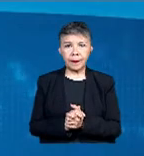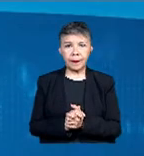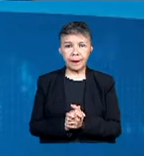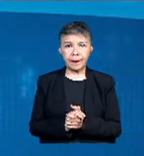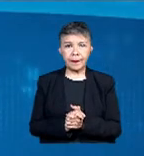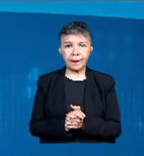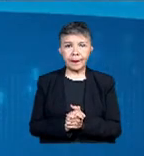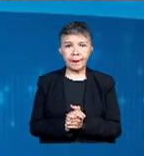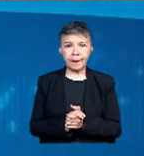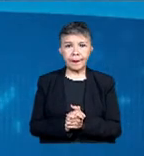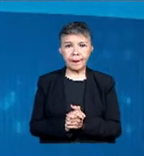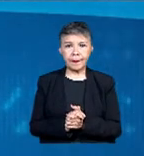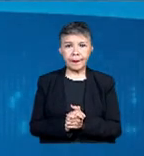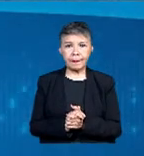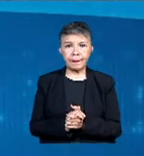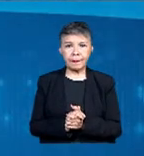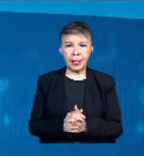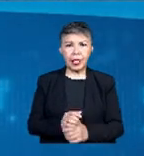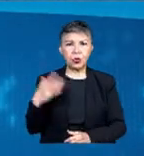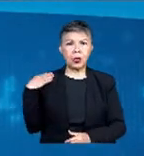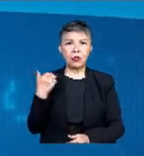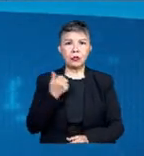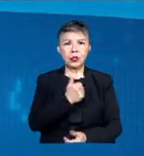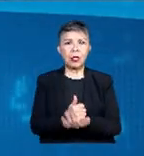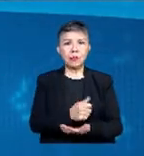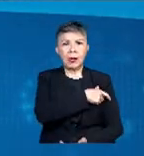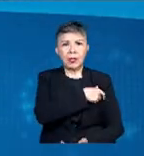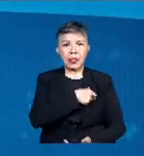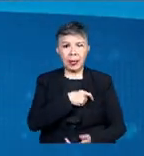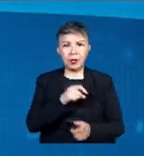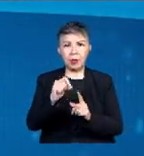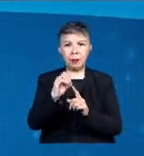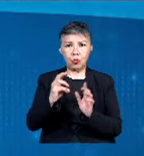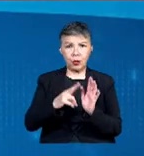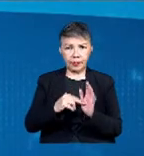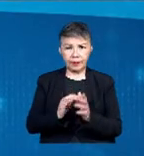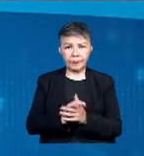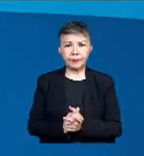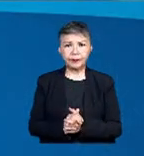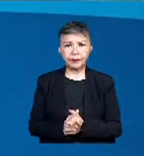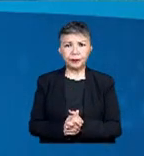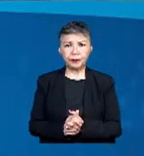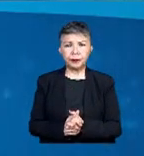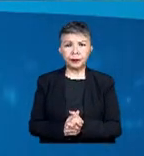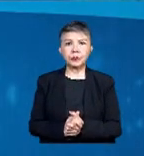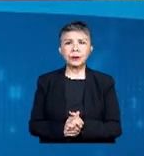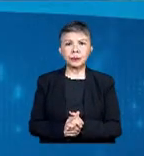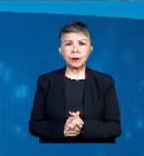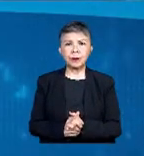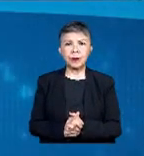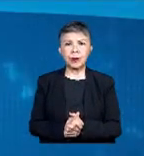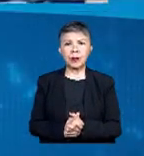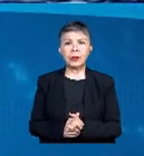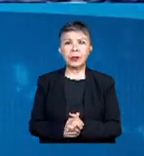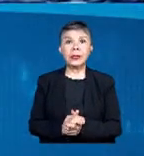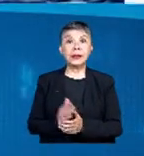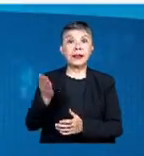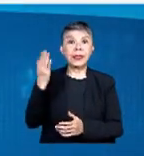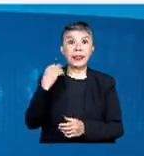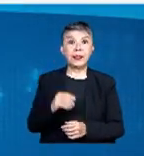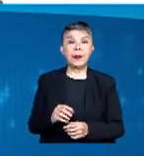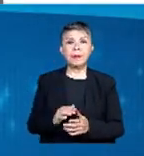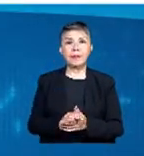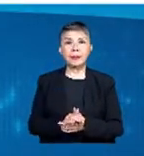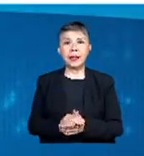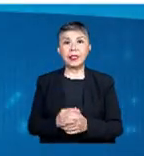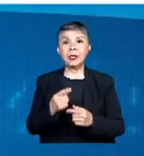diatur oleh panitia Kedepok. Demikian. Baik, tadi juga Bapak